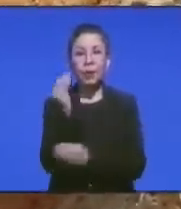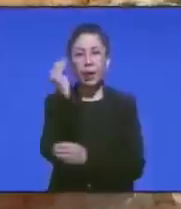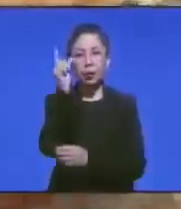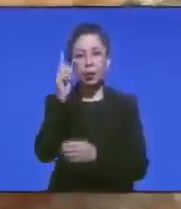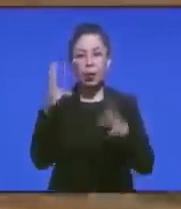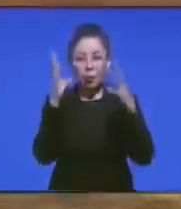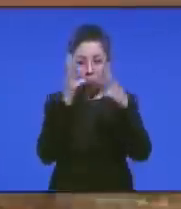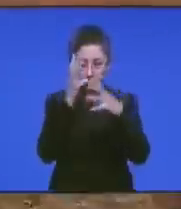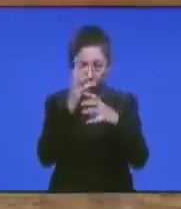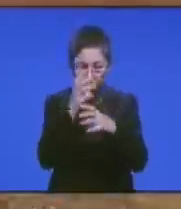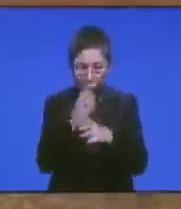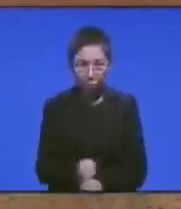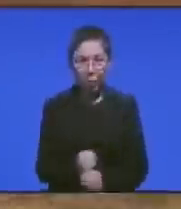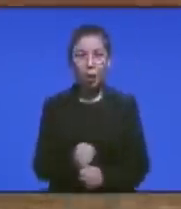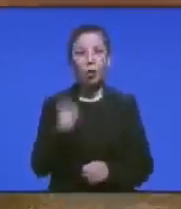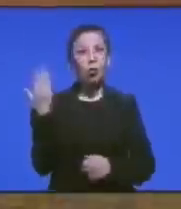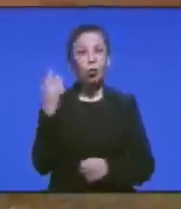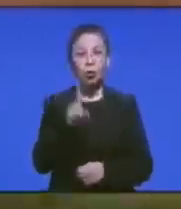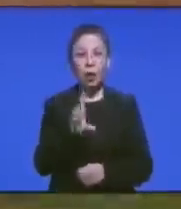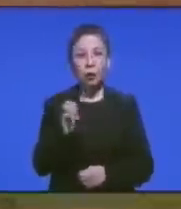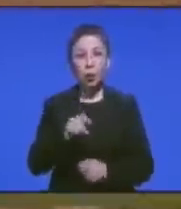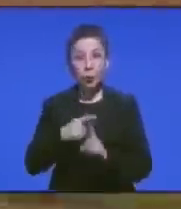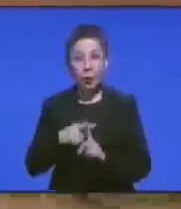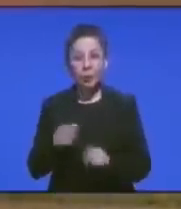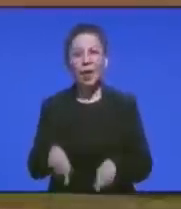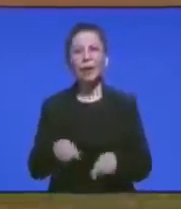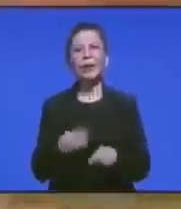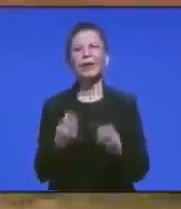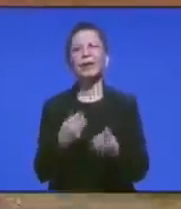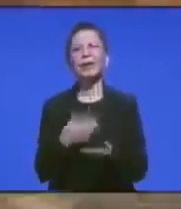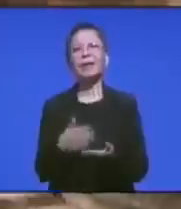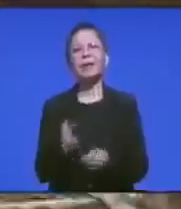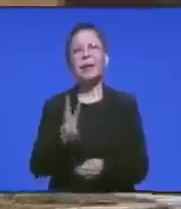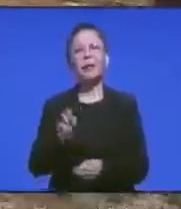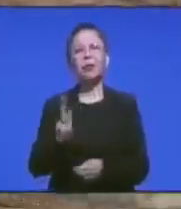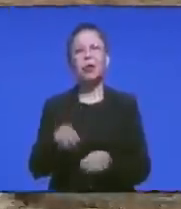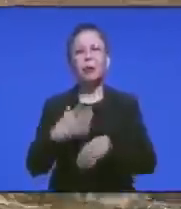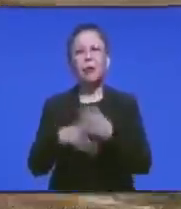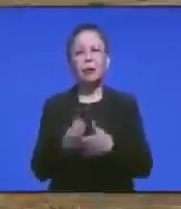jauh menyusut. Dari semula 100-an pabrik, kini tersisa 30-an saja.